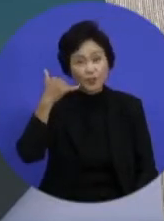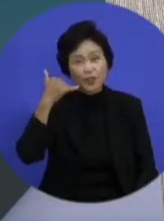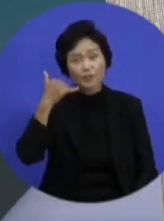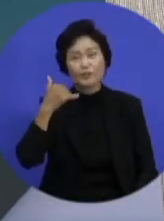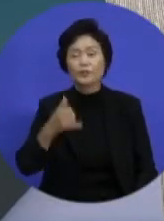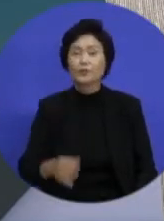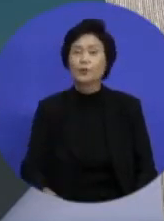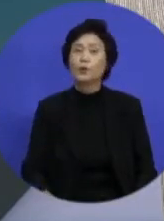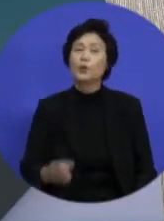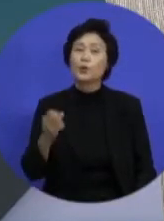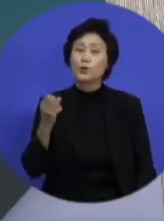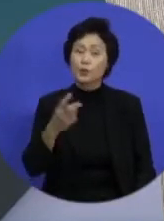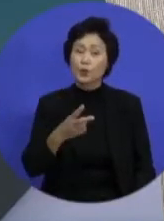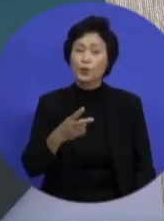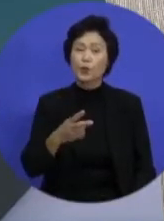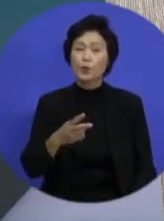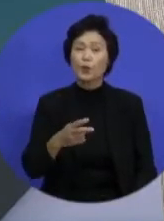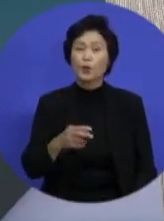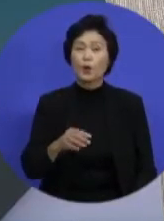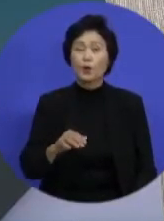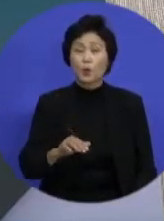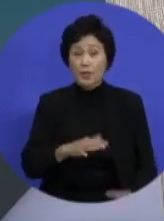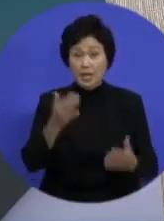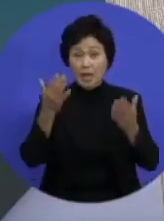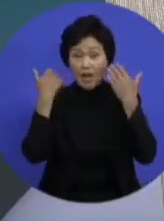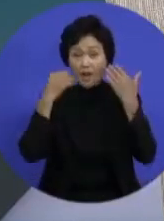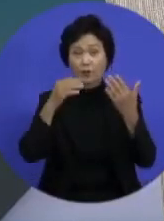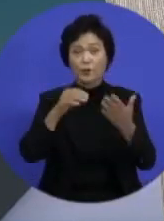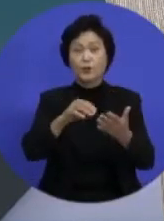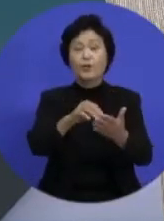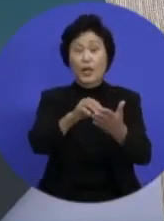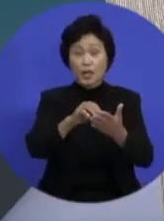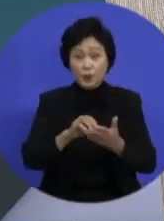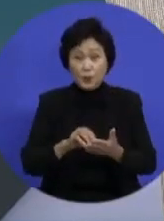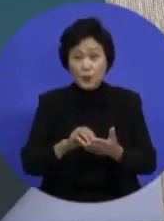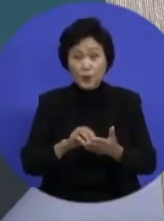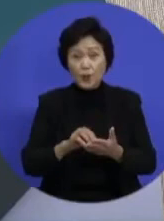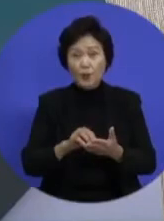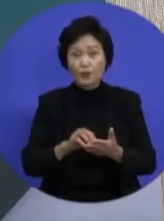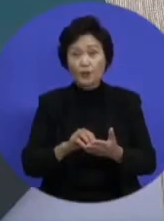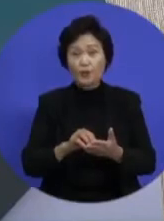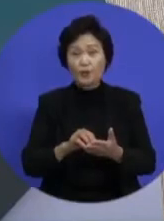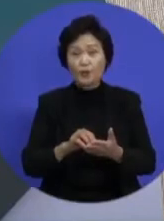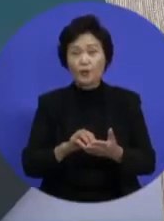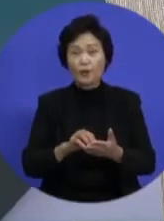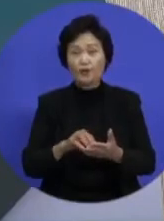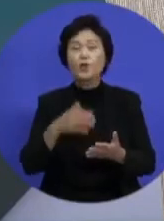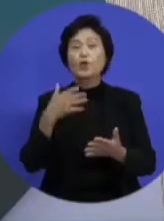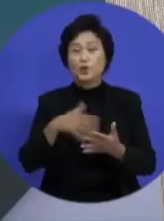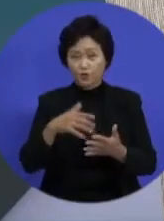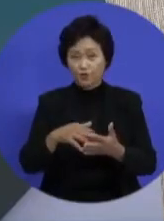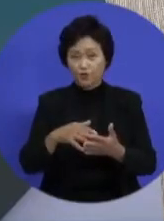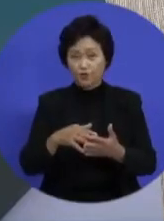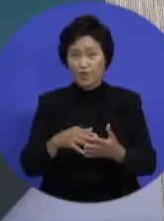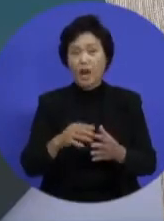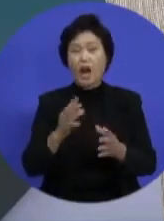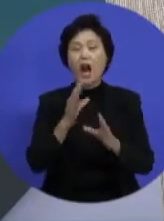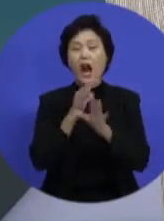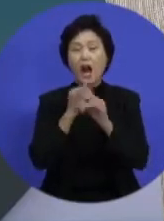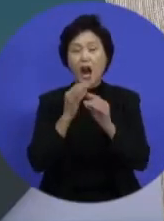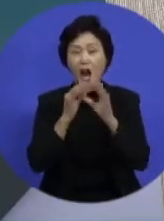또 가정이 왔을 때 그러니까 전체 입학 설명회를 좀 안 하는 그러니까 편인데요. 수시로 입학하는 건 아니죠? 수시 입학 가능합니다. 네.